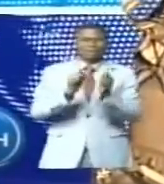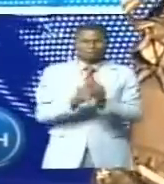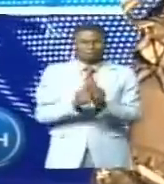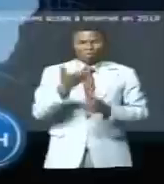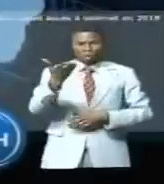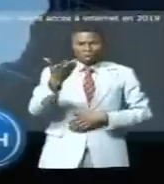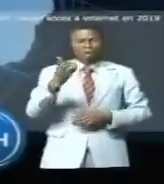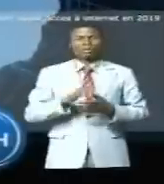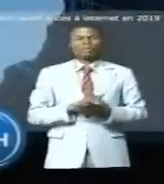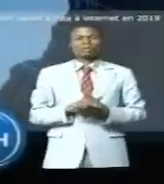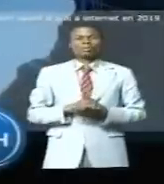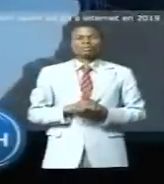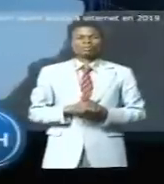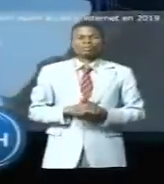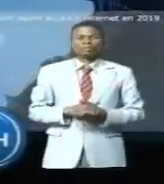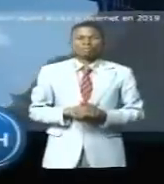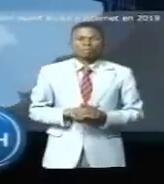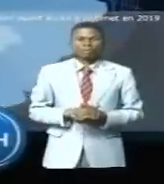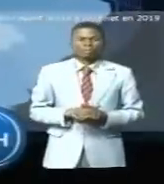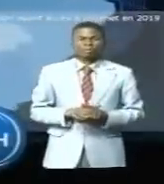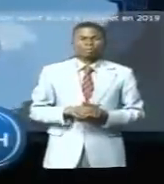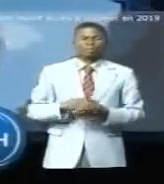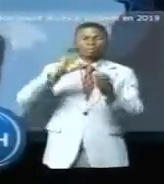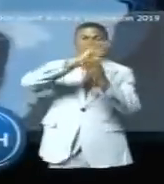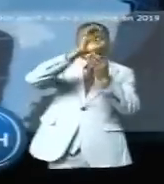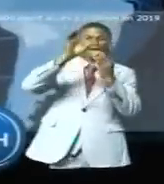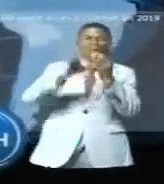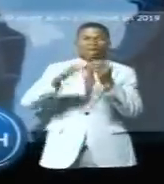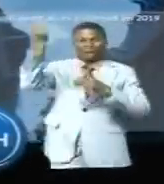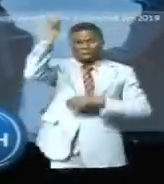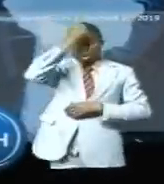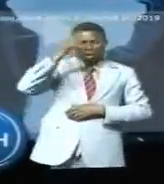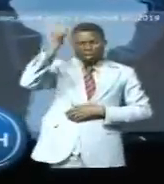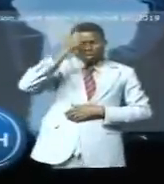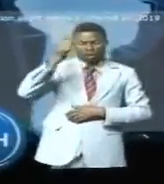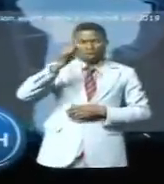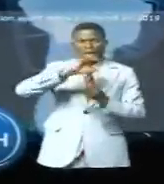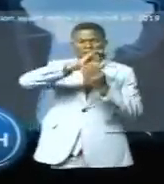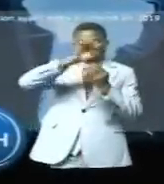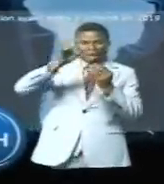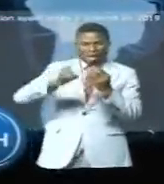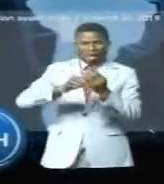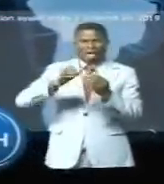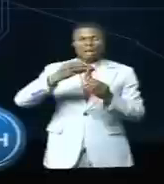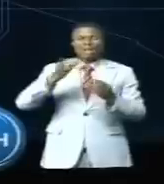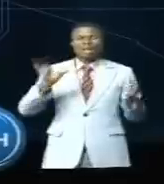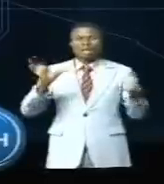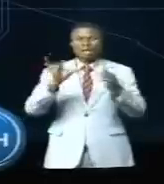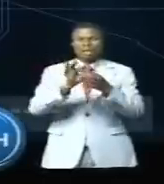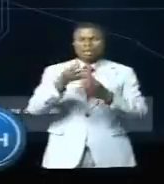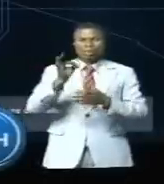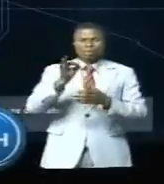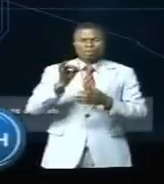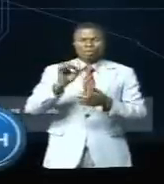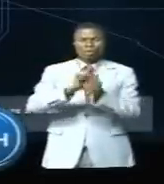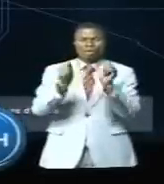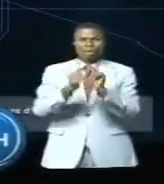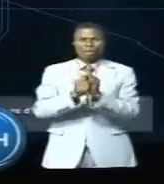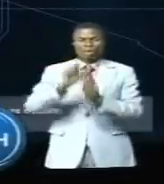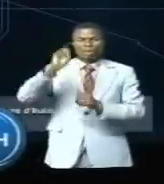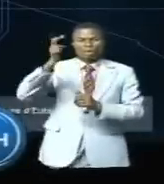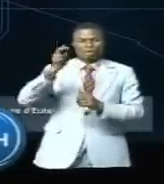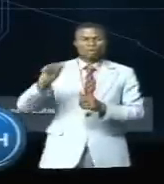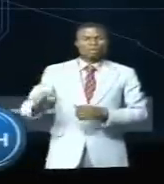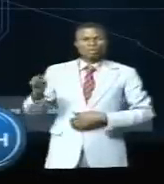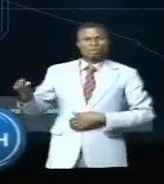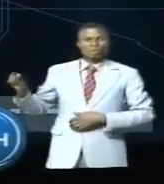Mantekou. Les continents africains restent l'un des continents les moins connectés et dominés par les réseaux de deuxième